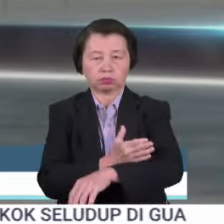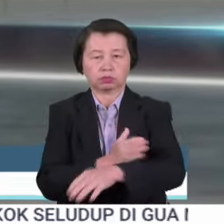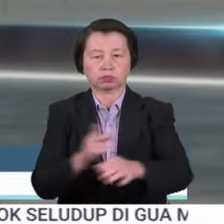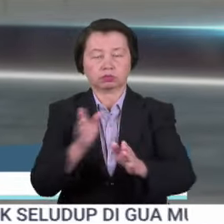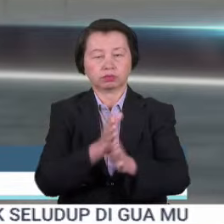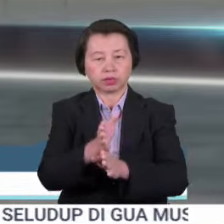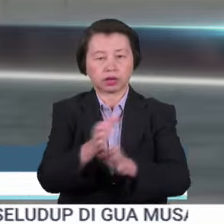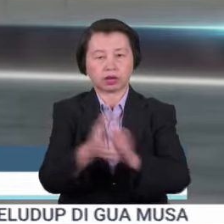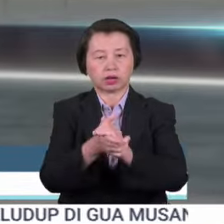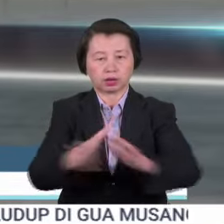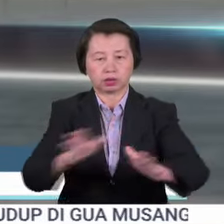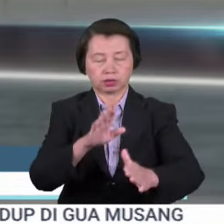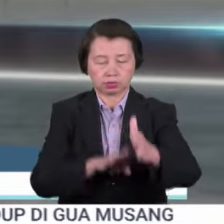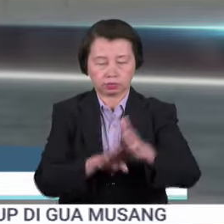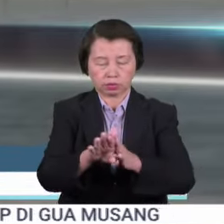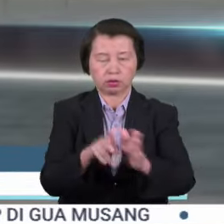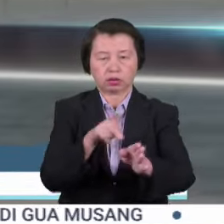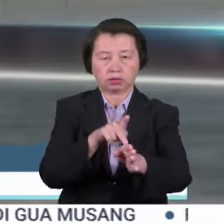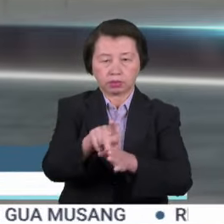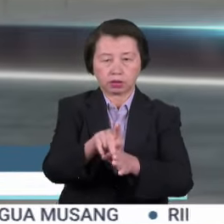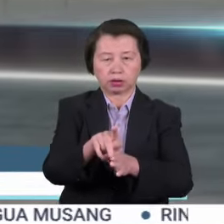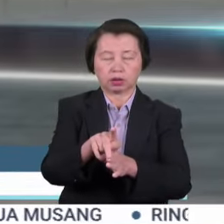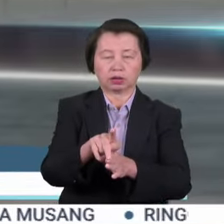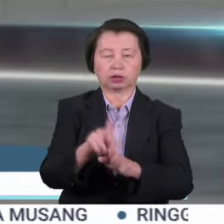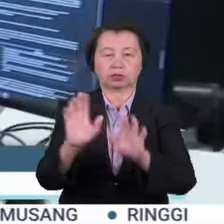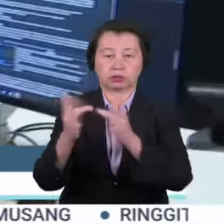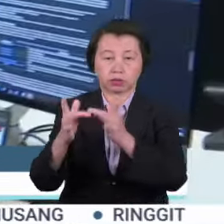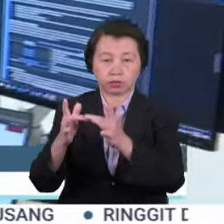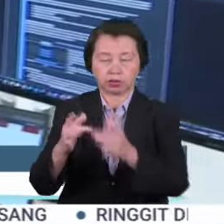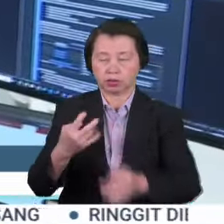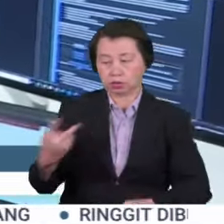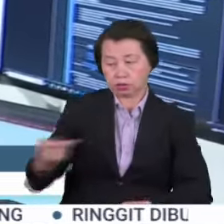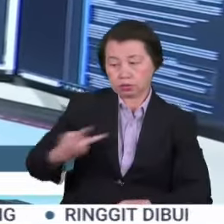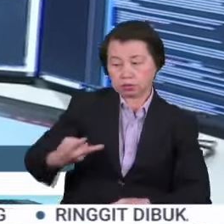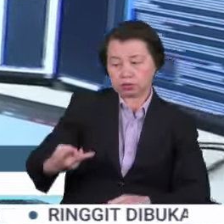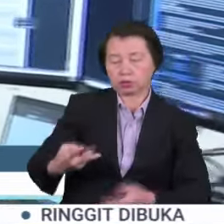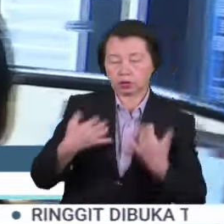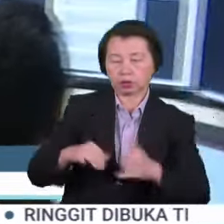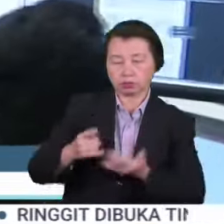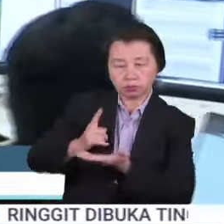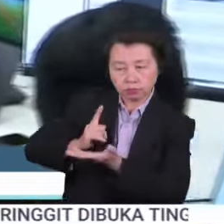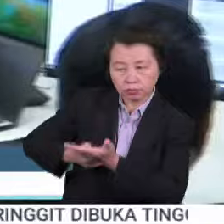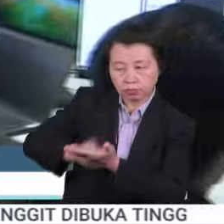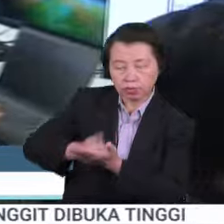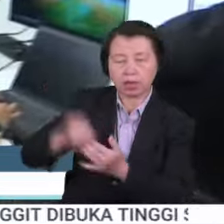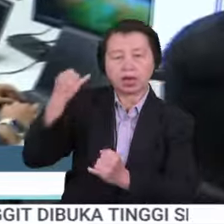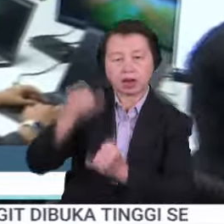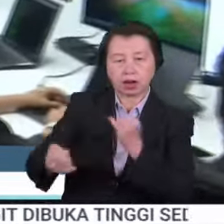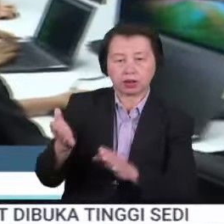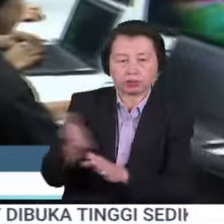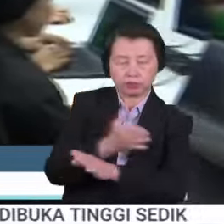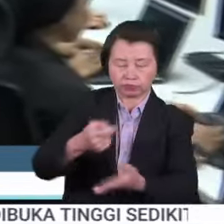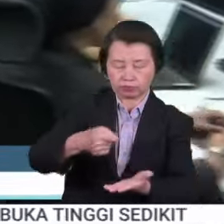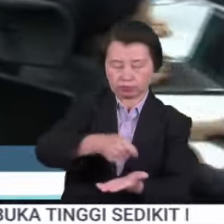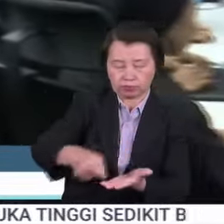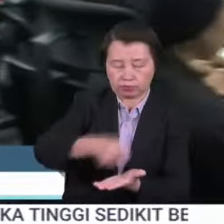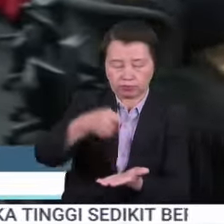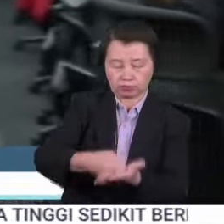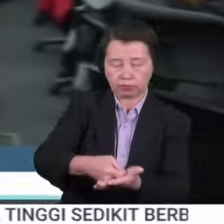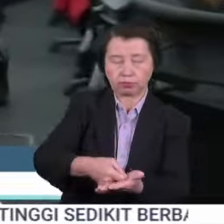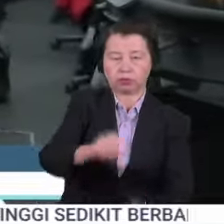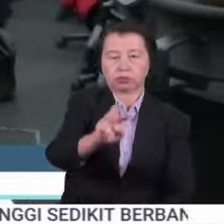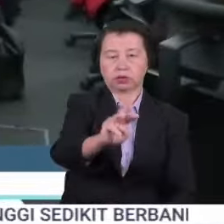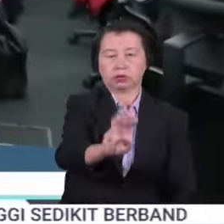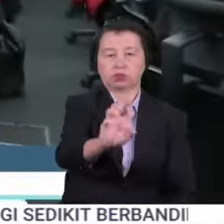keselamatan dan pembangunan kepakaran cyber. Kedua-dua pihak sedang dalam perbincangan akhir sebelum memeterai satu